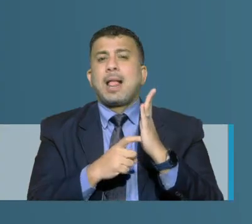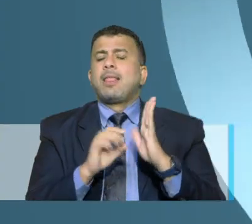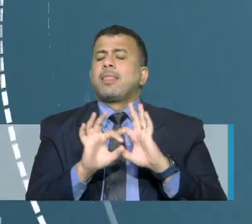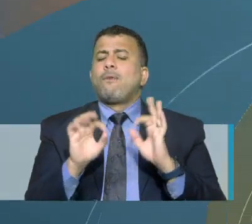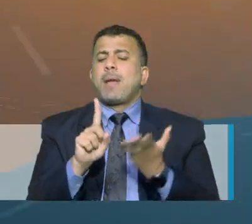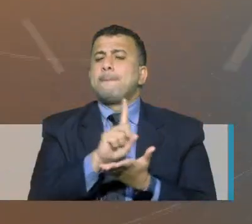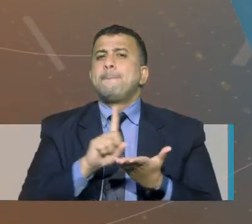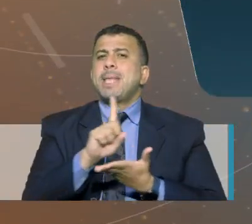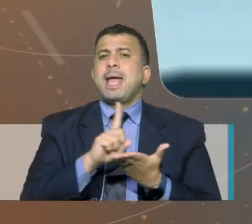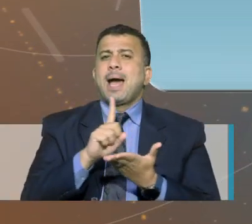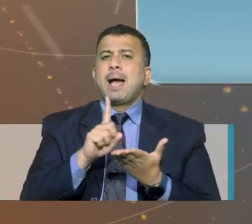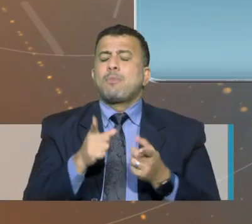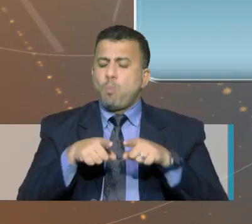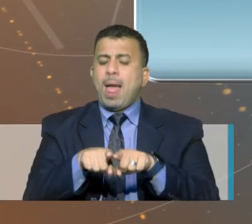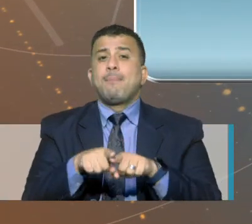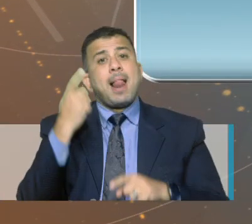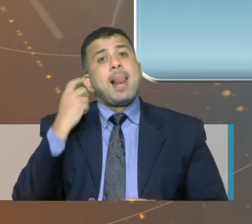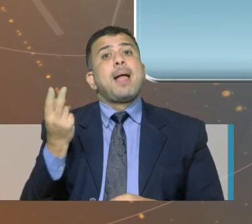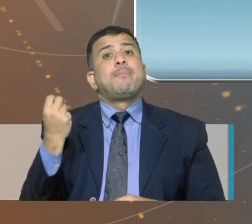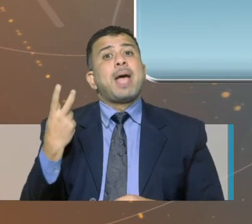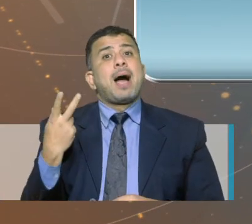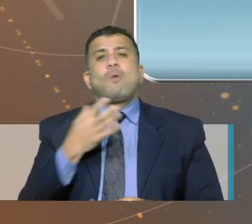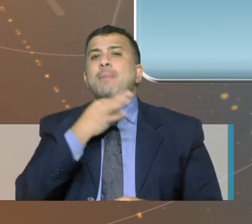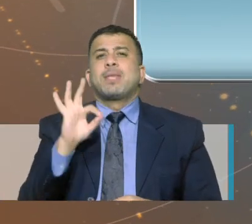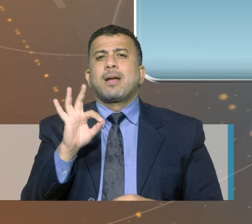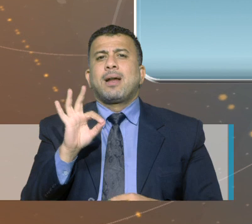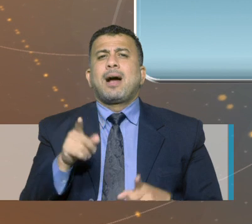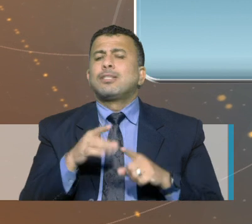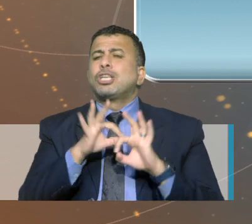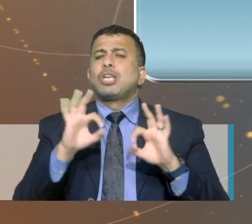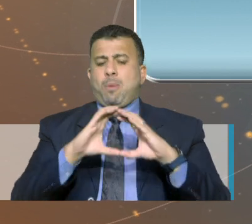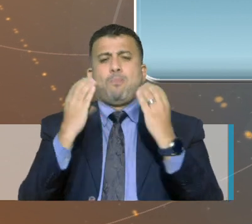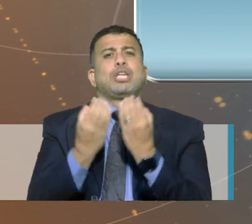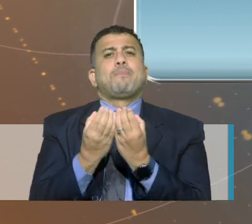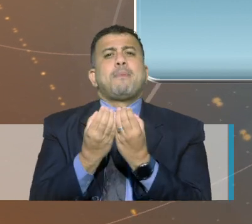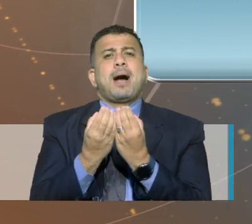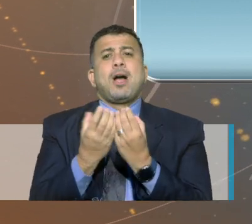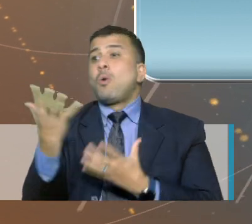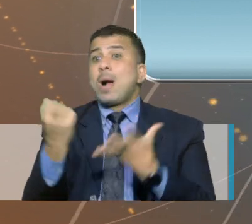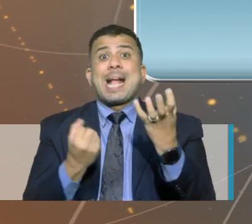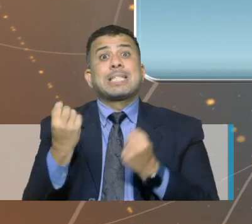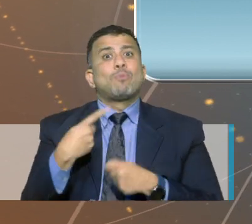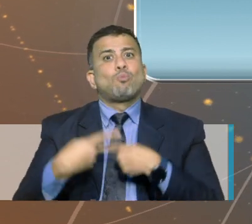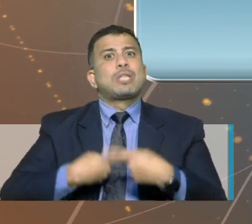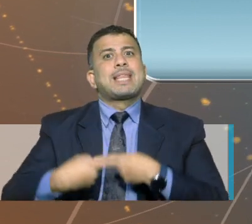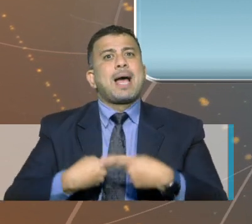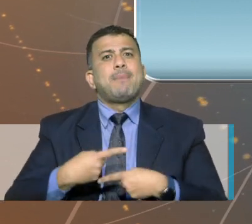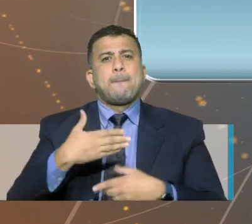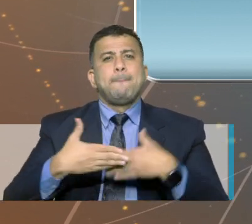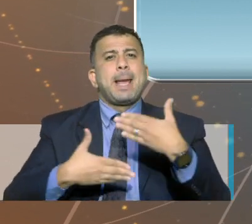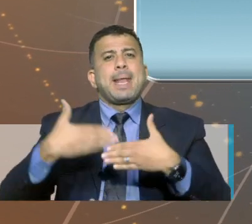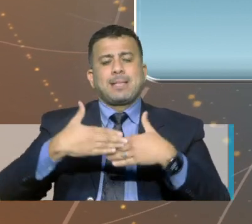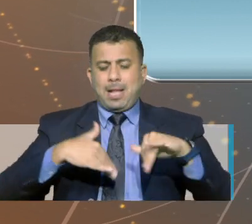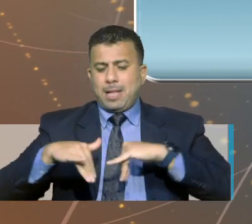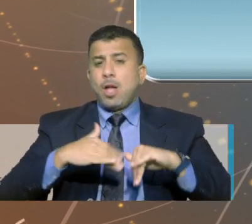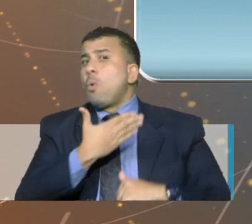المرسوم الى توفير بيئه ملائمه للابداع والابتكار عن طريق ايجاد مجمع جاذب ومستدام